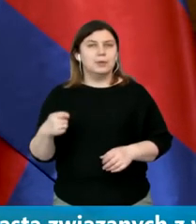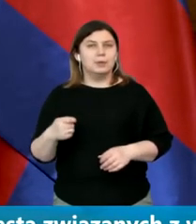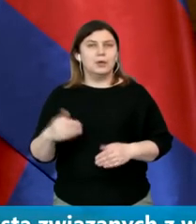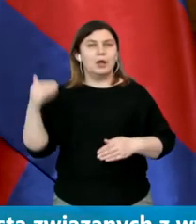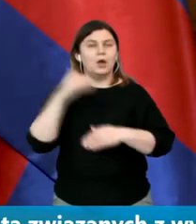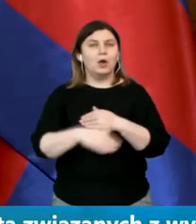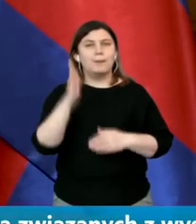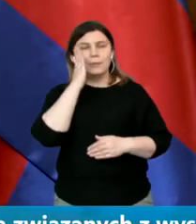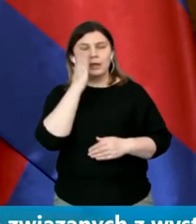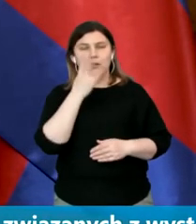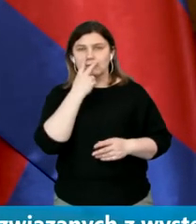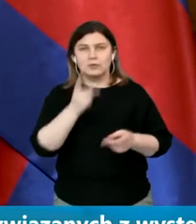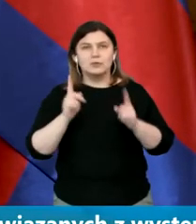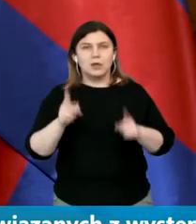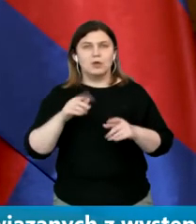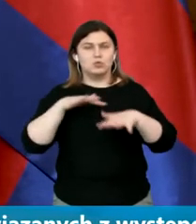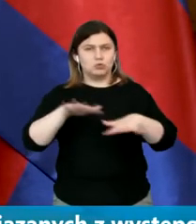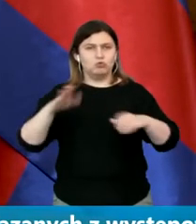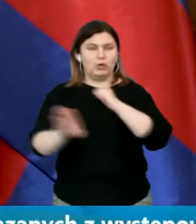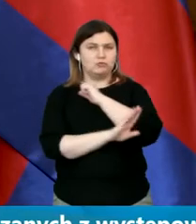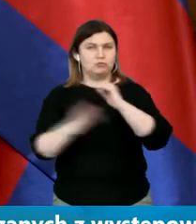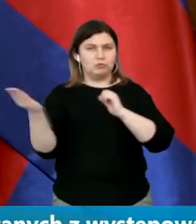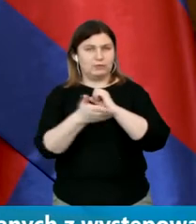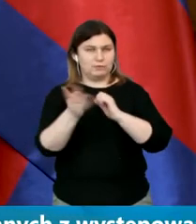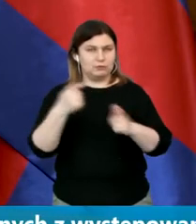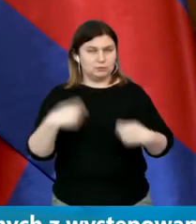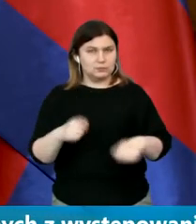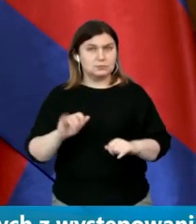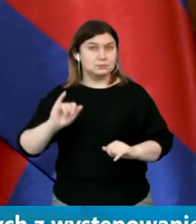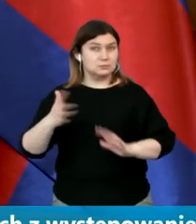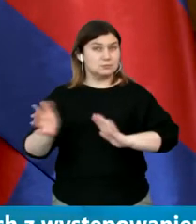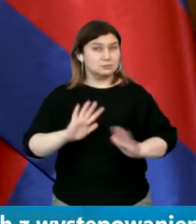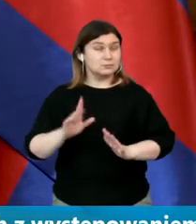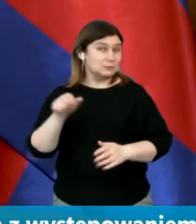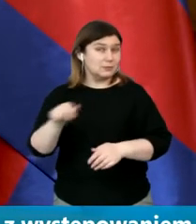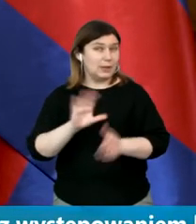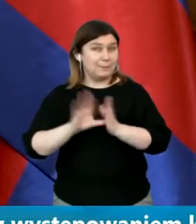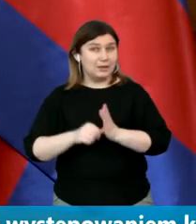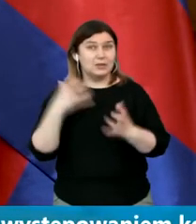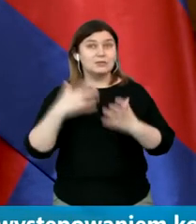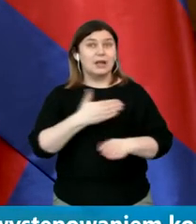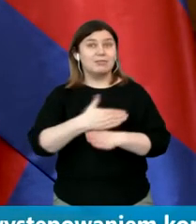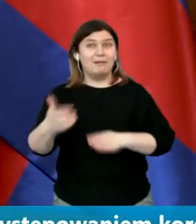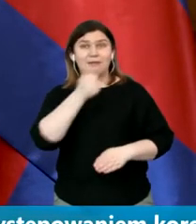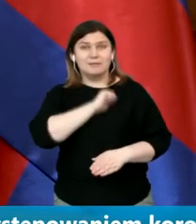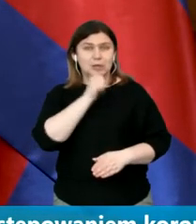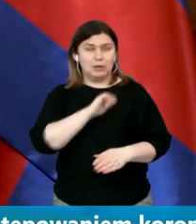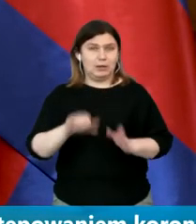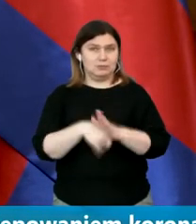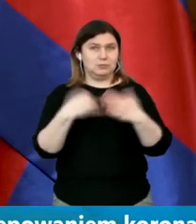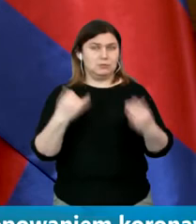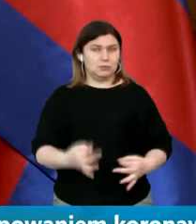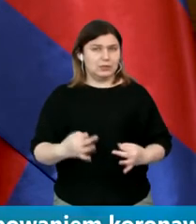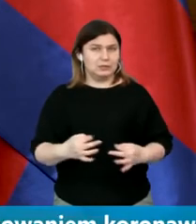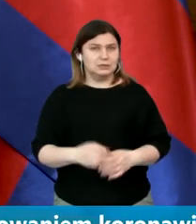ostatnio jako mieszkańcy zauważamy wzmożoną wycinkę drzew na terenie Szczecina. W jaki sposób miasto chce dalej być zielone, tak jak do tej pory?